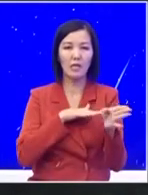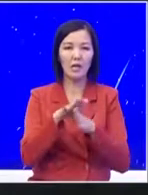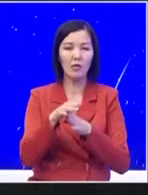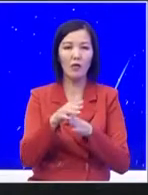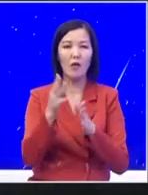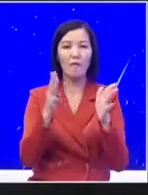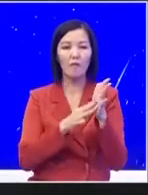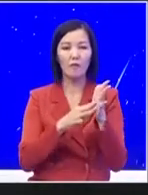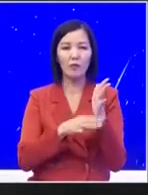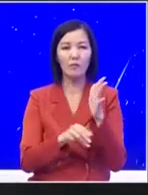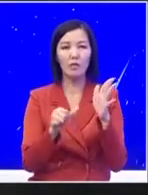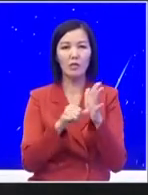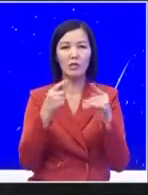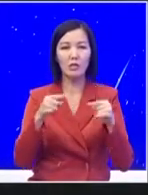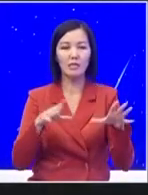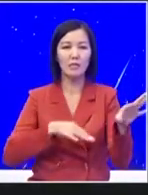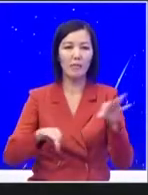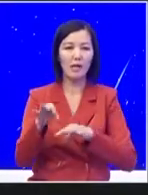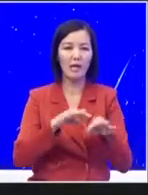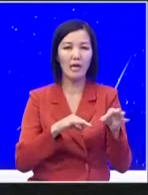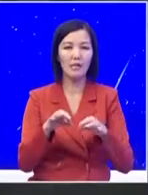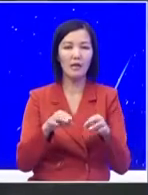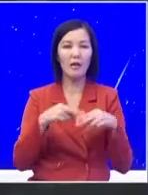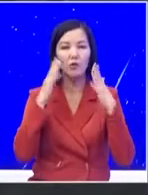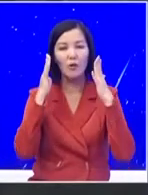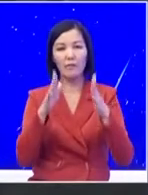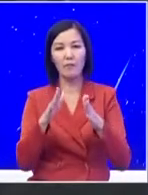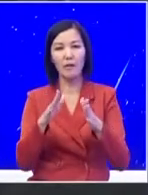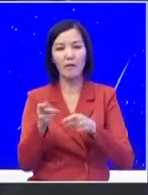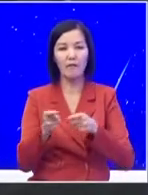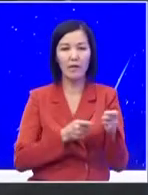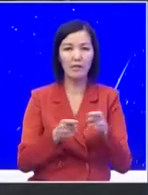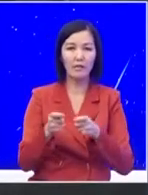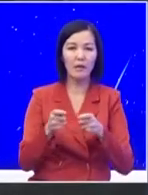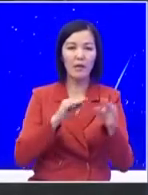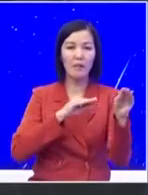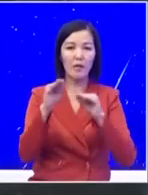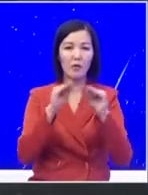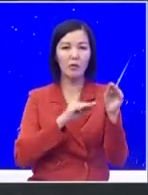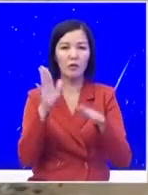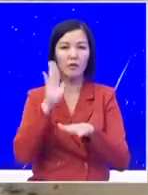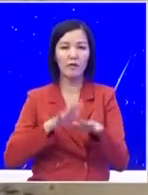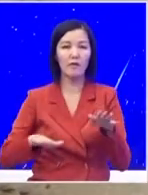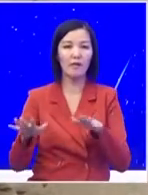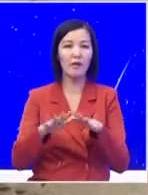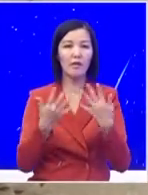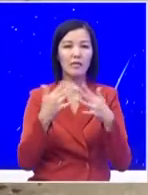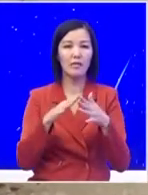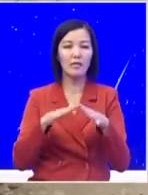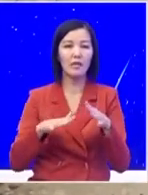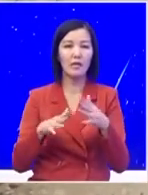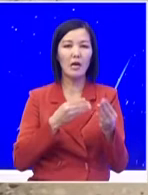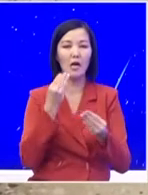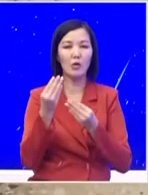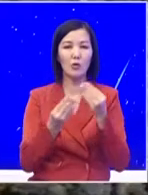сразу 86 различных проектов. Особое внимание местные власти уделяют благоустройству дворовых площадок в сельских округах, а